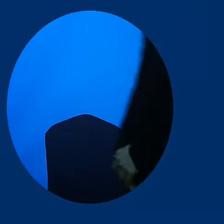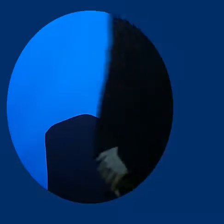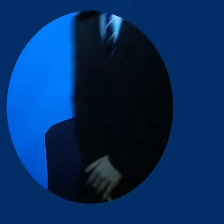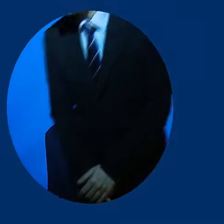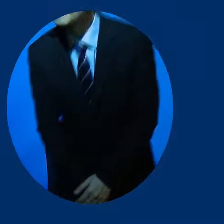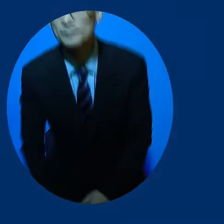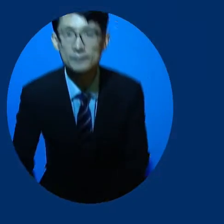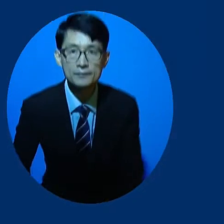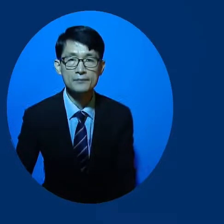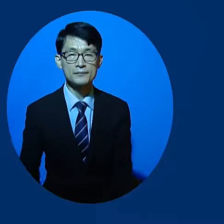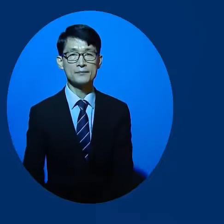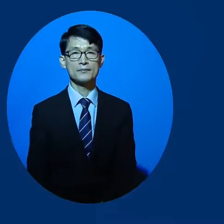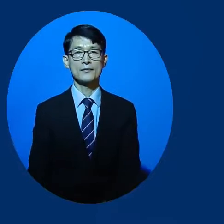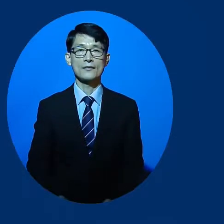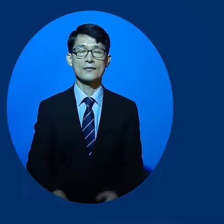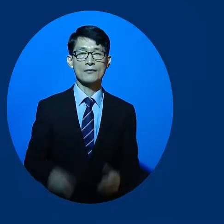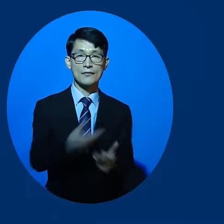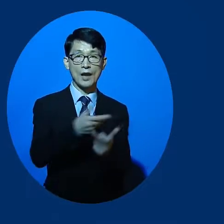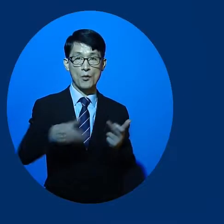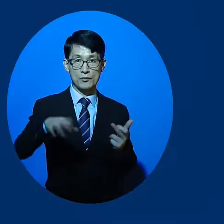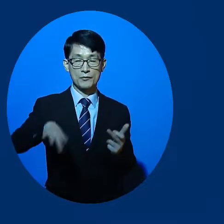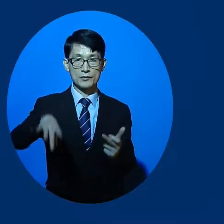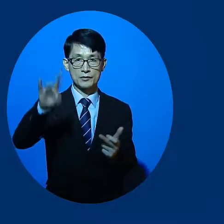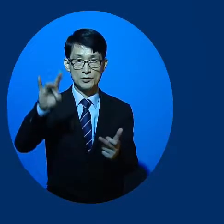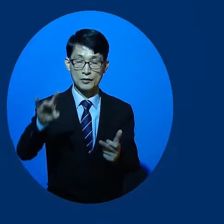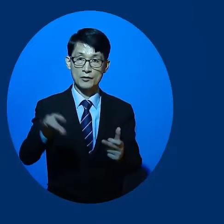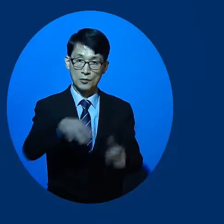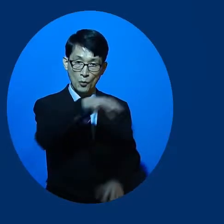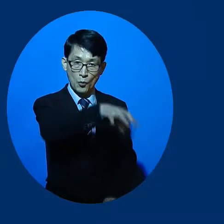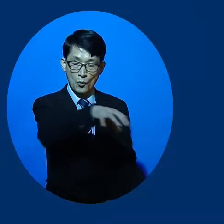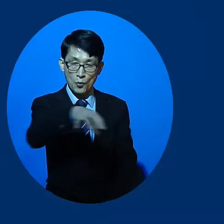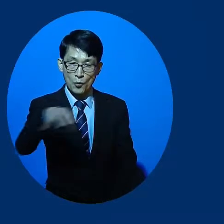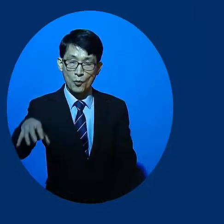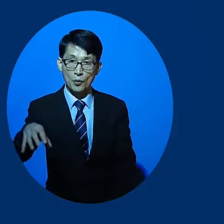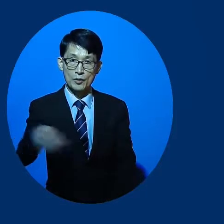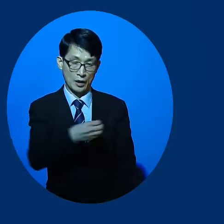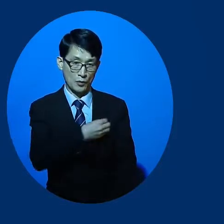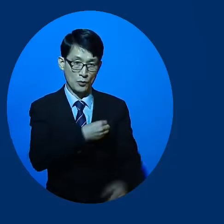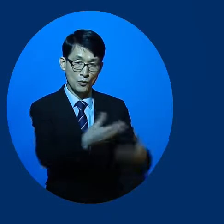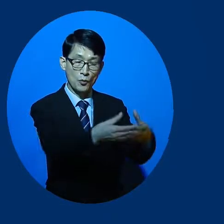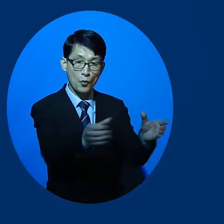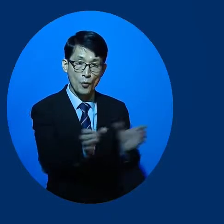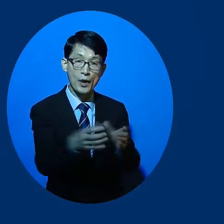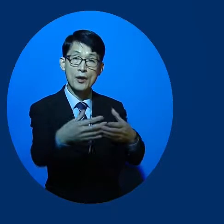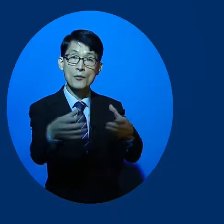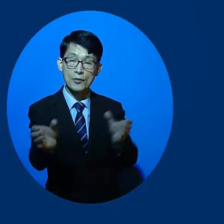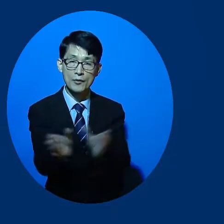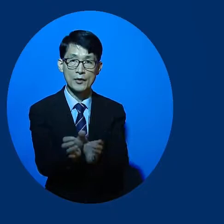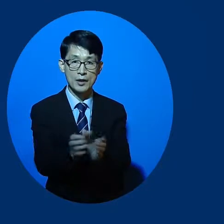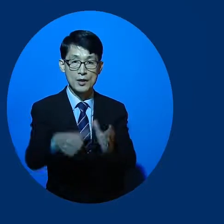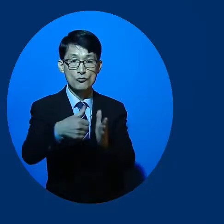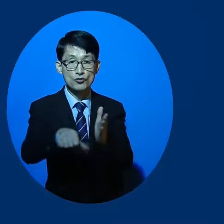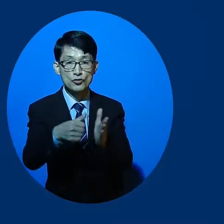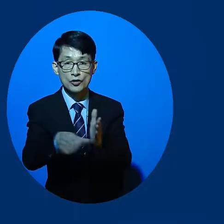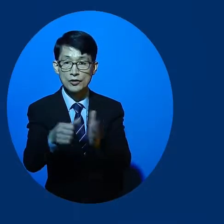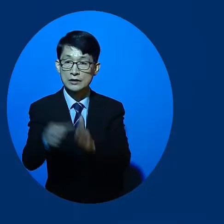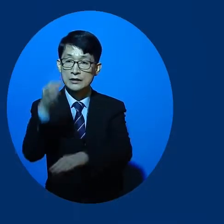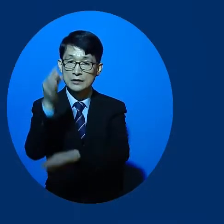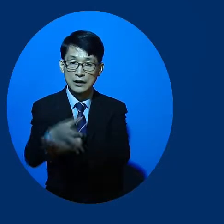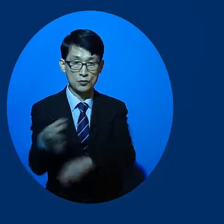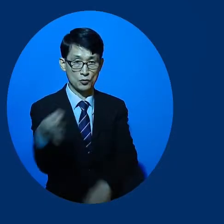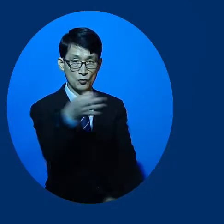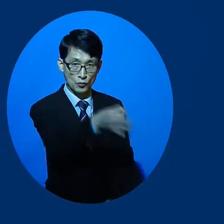따라서 이 강원도는 우선적으로 해당 지역 동호회의 수요를 반영한 용품 구입 및 대여 등과